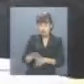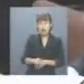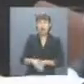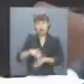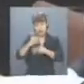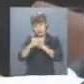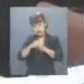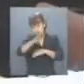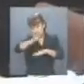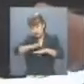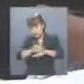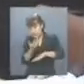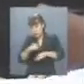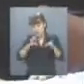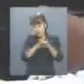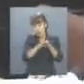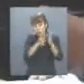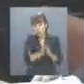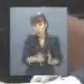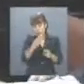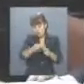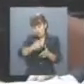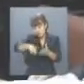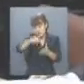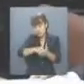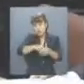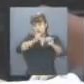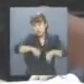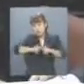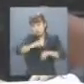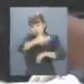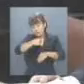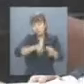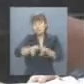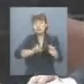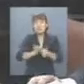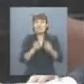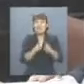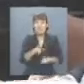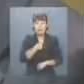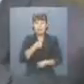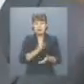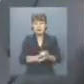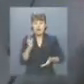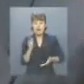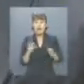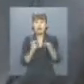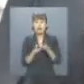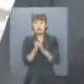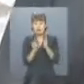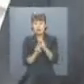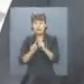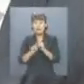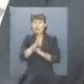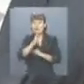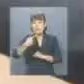ใดที่เกี่ยวข้องในการเซ็นอนุมัติสัญญาเข้าชี้แจงกะแต่ว่าการลาออกของตนนั้นก็ยังมีผลทางกฎหมายหากปปช.เรียกก็ต้